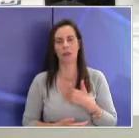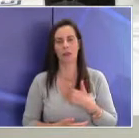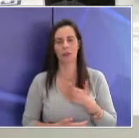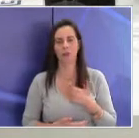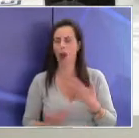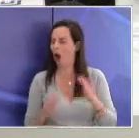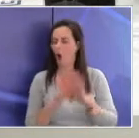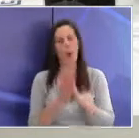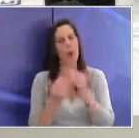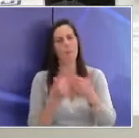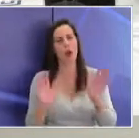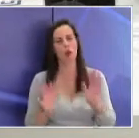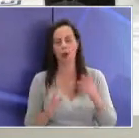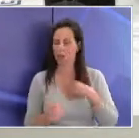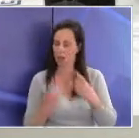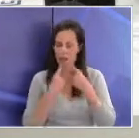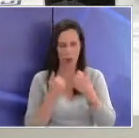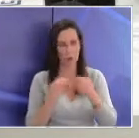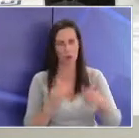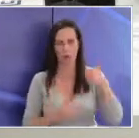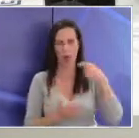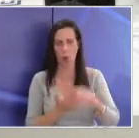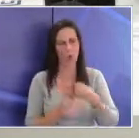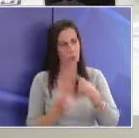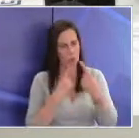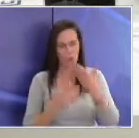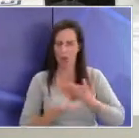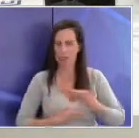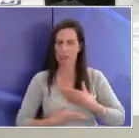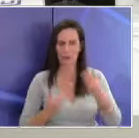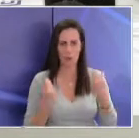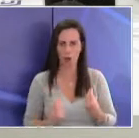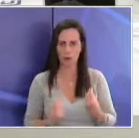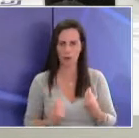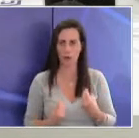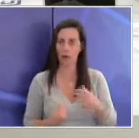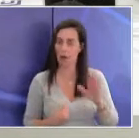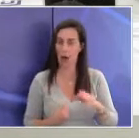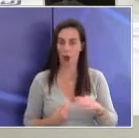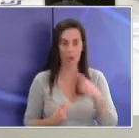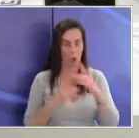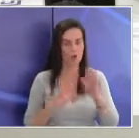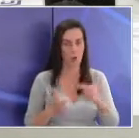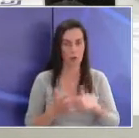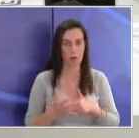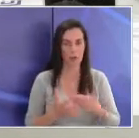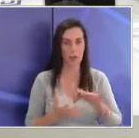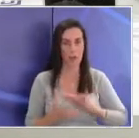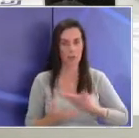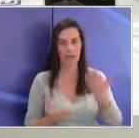בצינורות פתוחים עם ראש המפלגה, עם משה כחלון. אנחנו ביחסים טובים מאוד. לאחרונה דיברנו על אפשרות שנקבל את